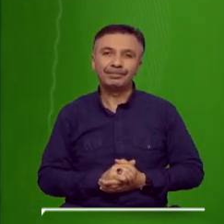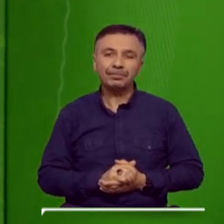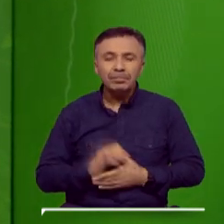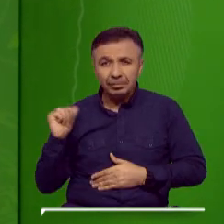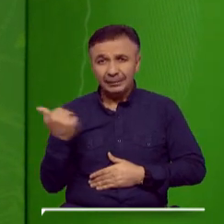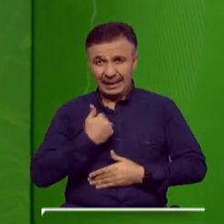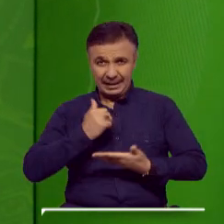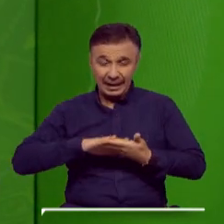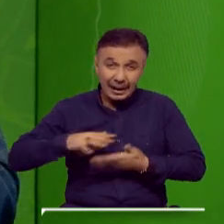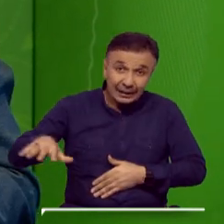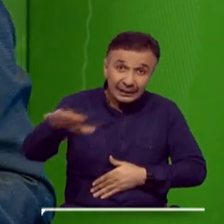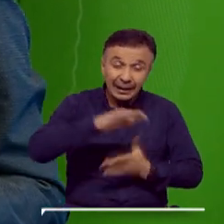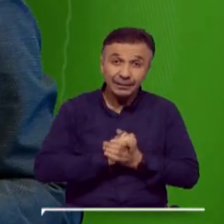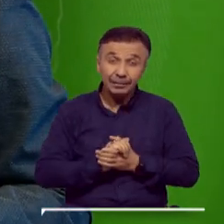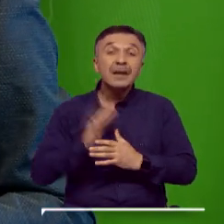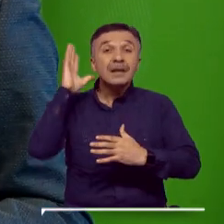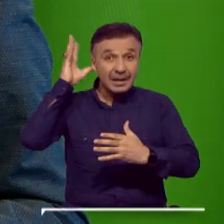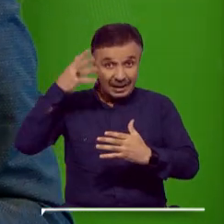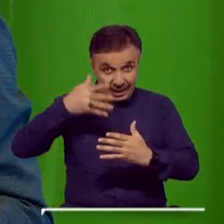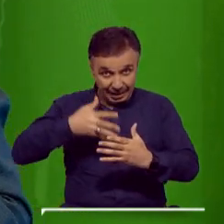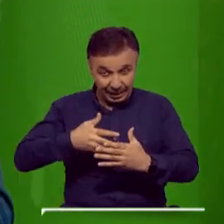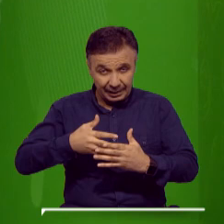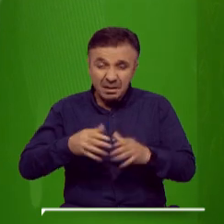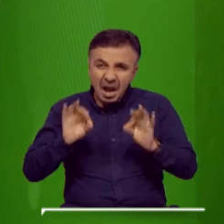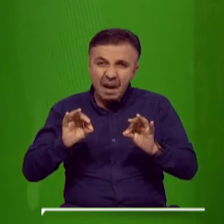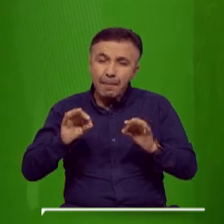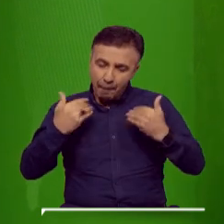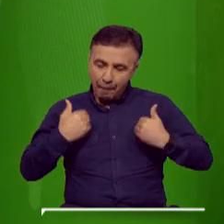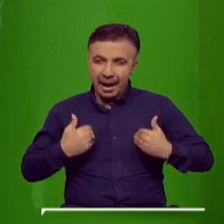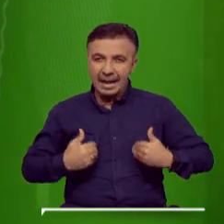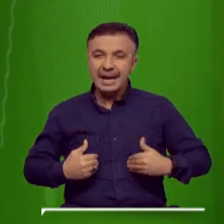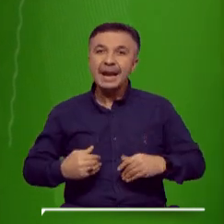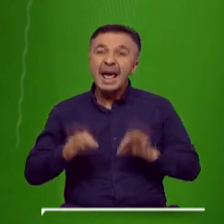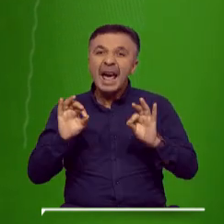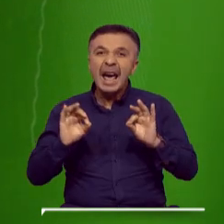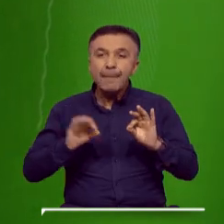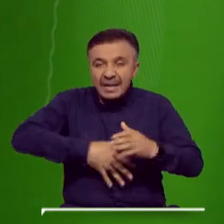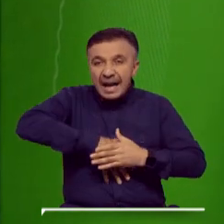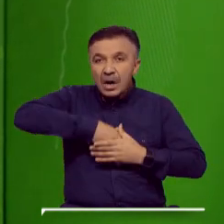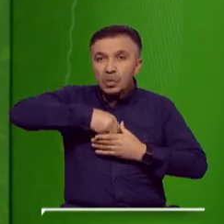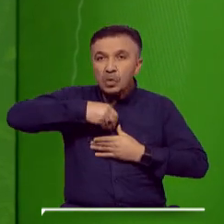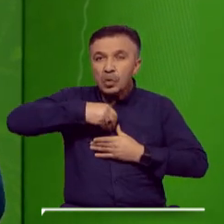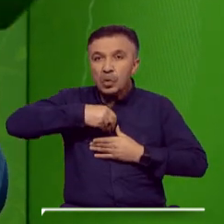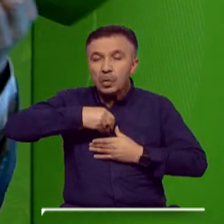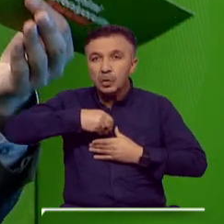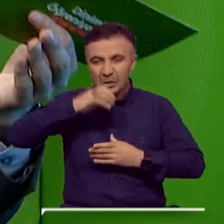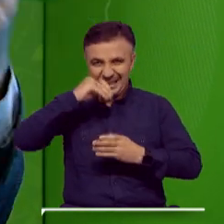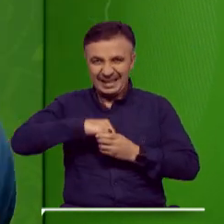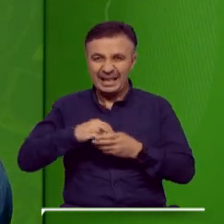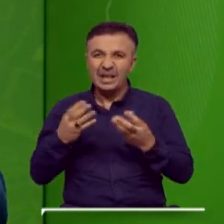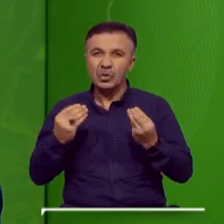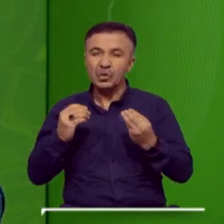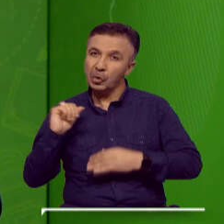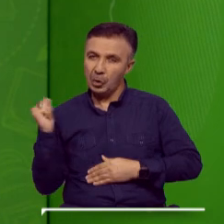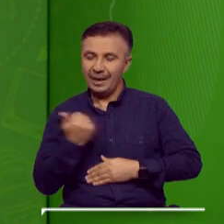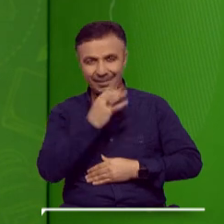Değerli arkadaşlar, ibadetlerin hem beden hem de ruh sağlığımız üzerinde çok